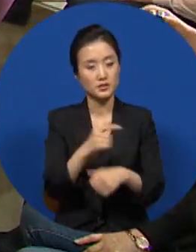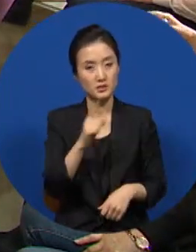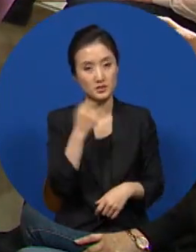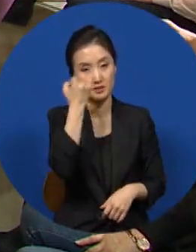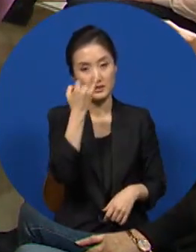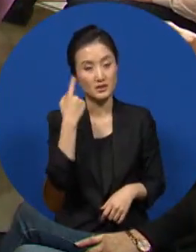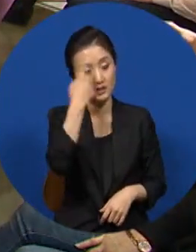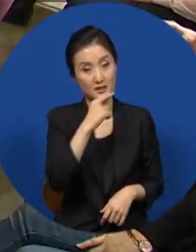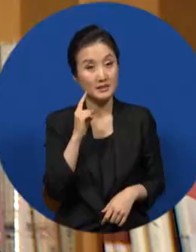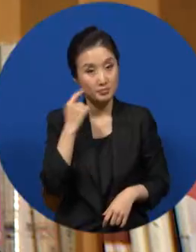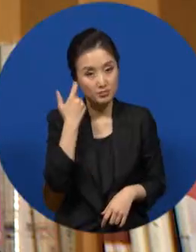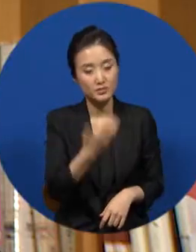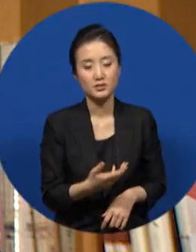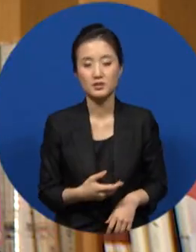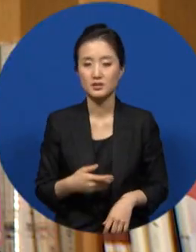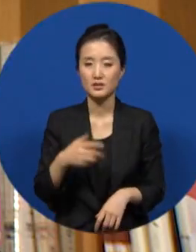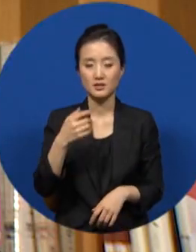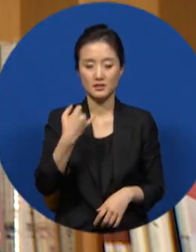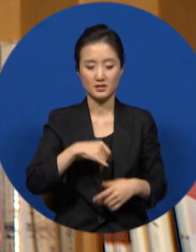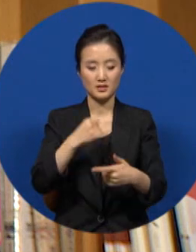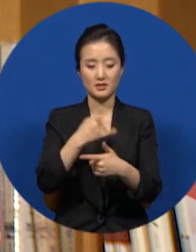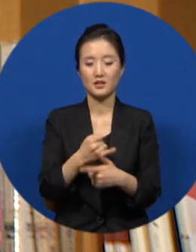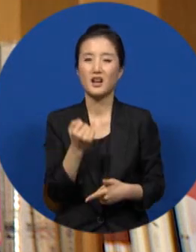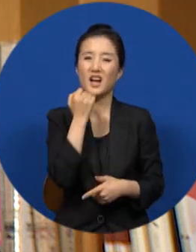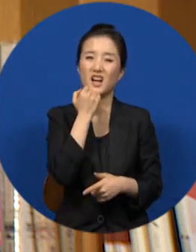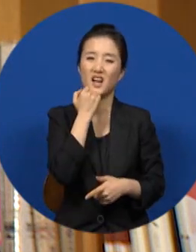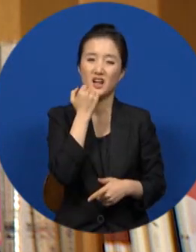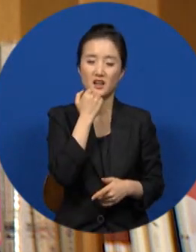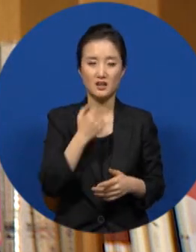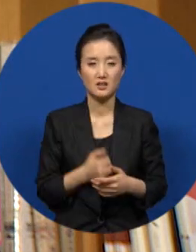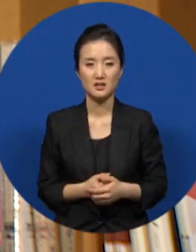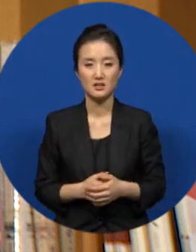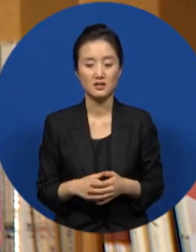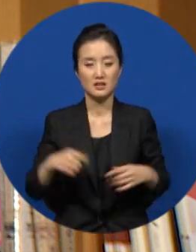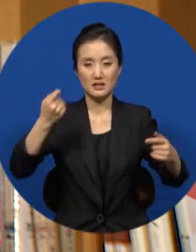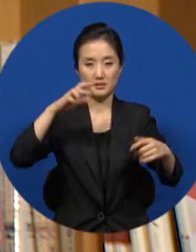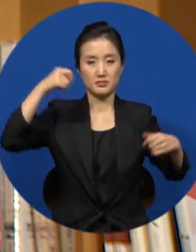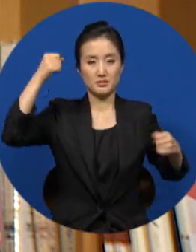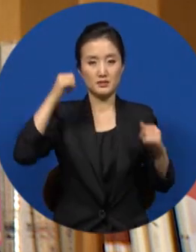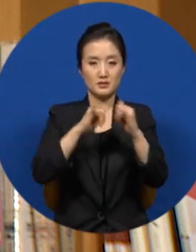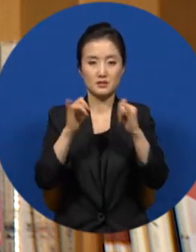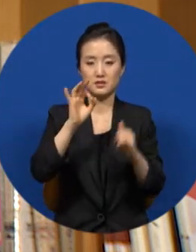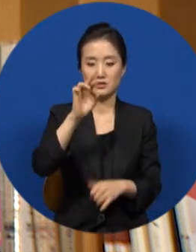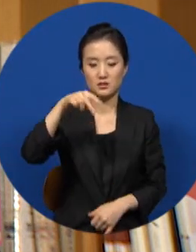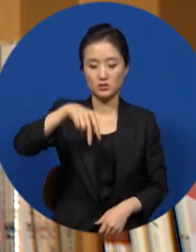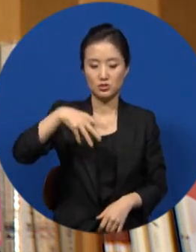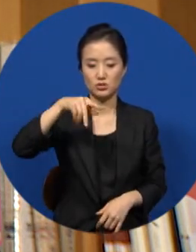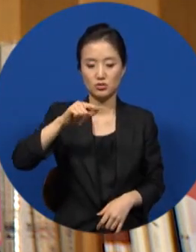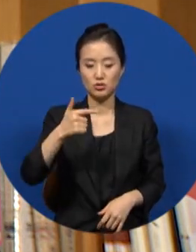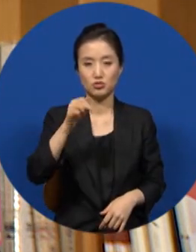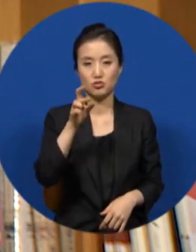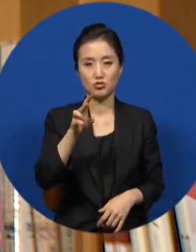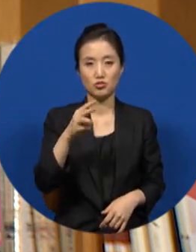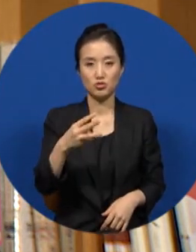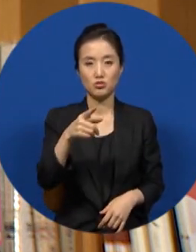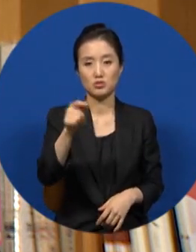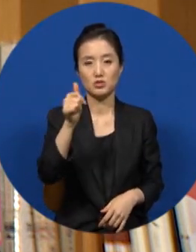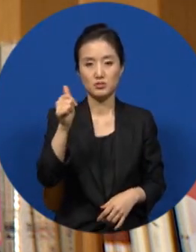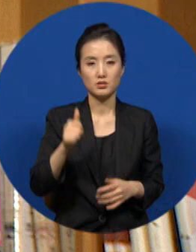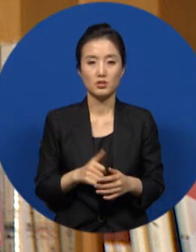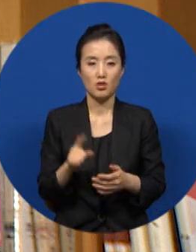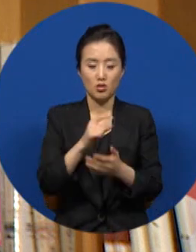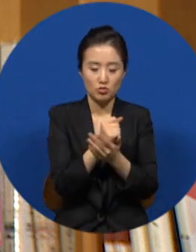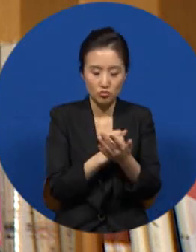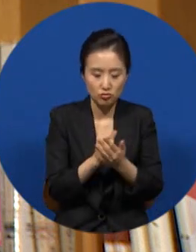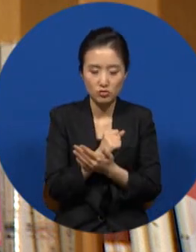묻는가 싶은데 여튼 우리 딸은 또 이런 탤런트 저 유준열 씨를 좋아하는데 뭐 우리가 만나는 기회가 있었어요.